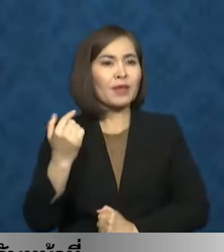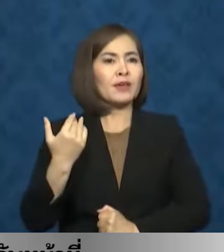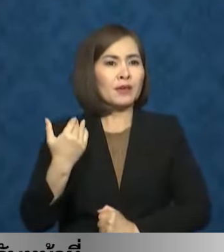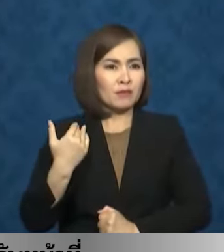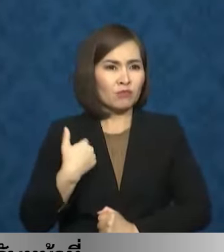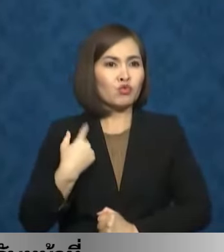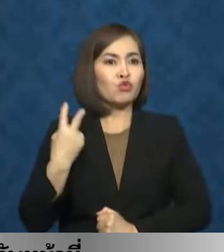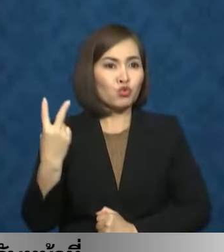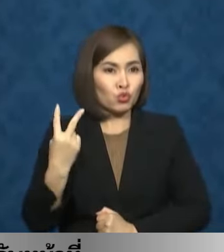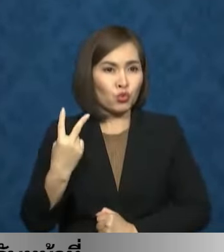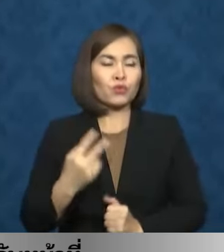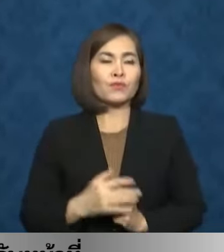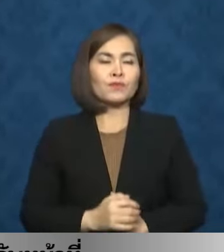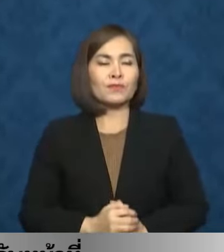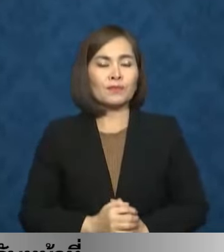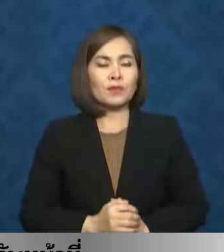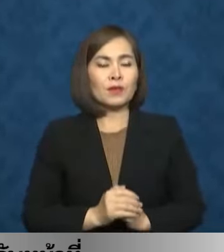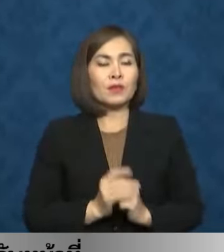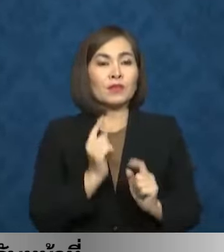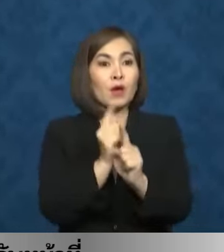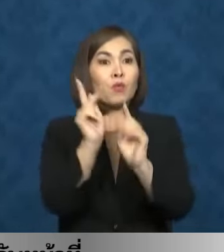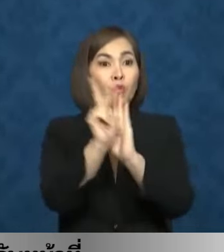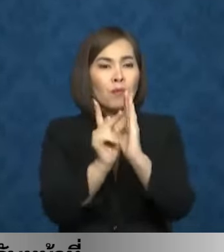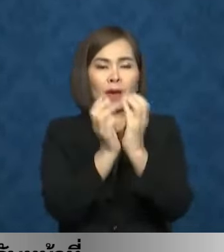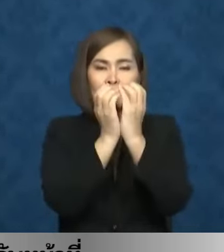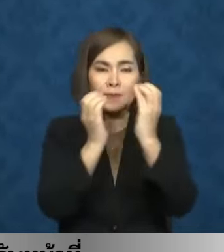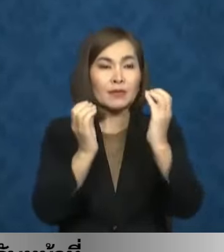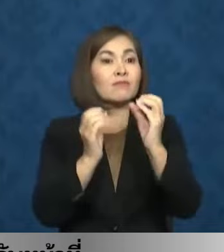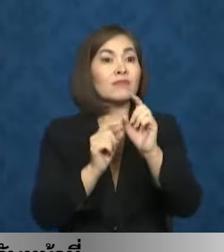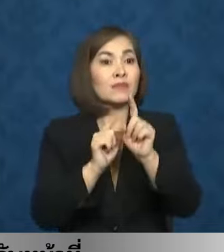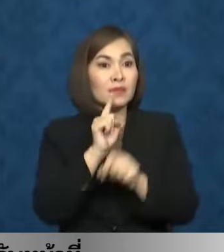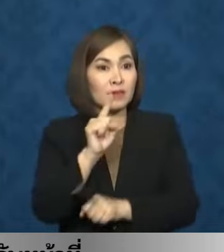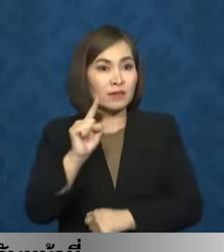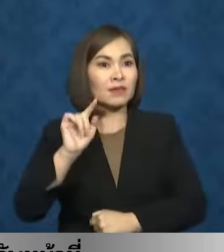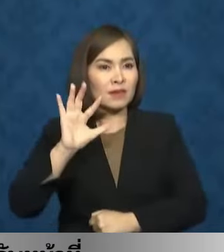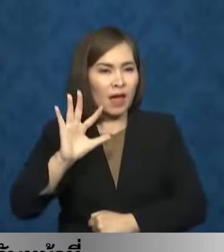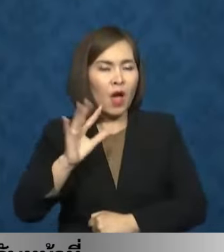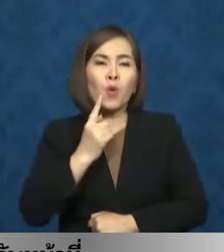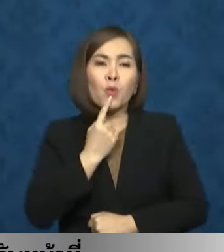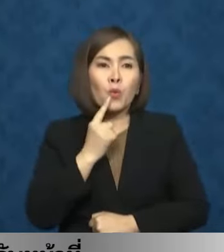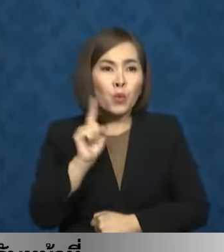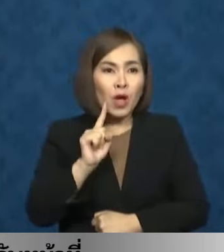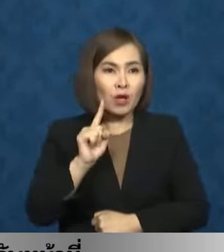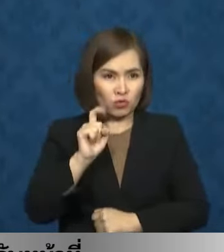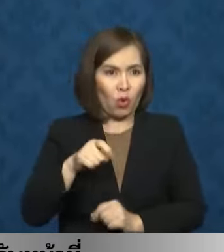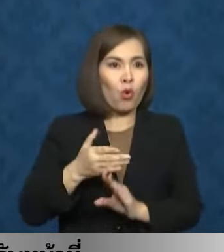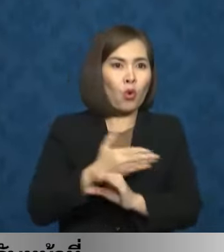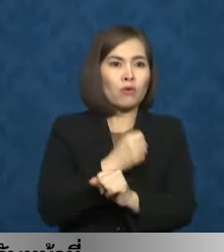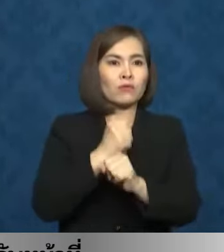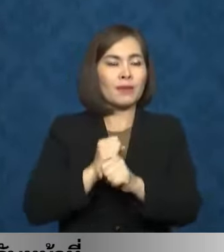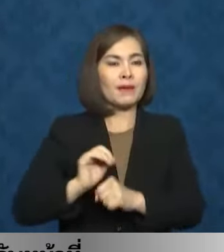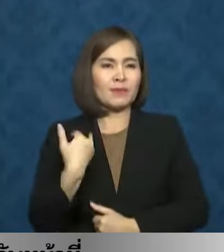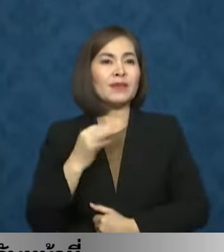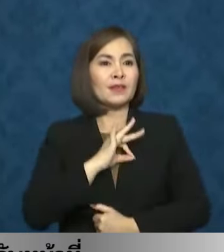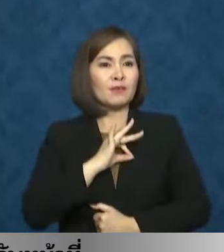จำนวนส.ส.ที่สามารถปฏิบัติหน้าที่ได้499คนองค์ประชุมกึ่งหนึ่งคือ250คน